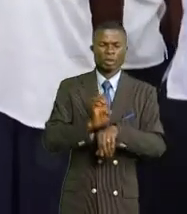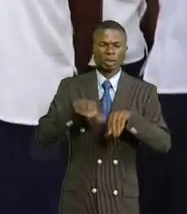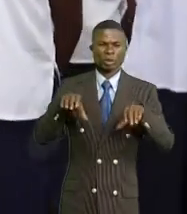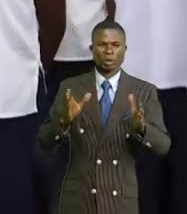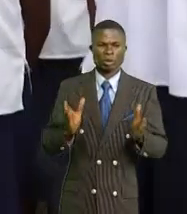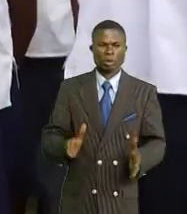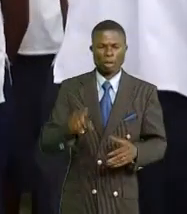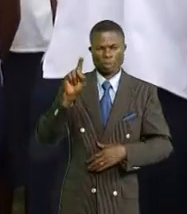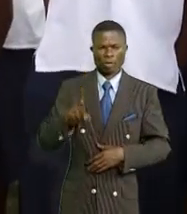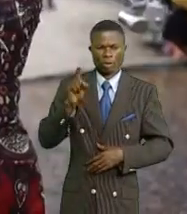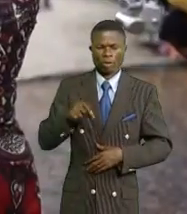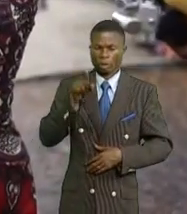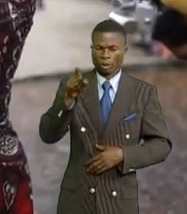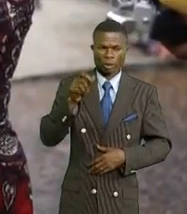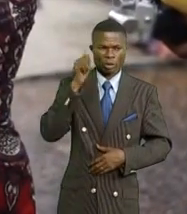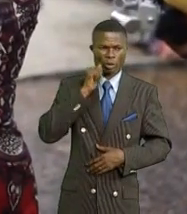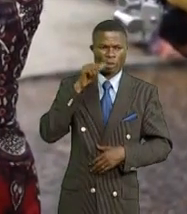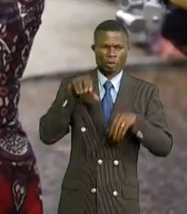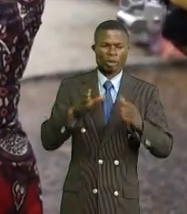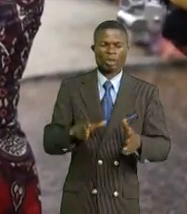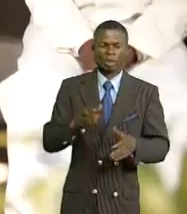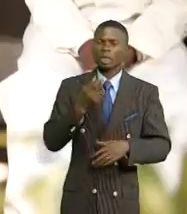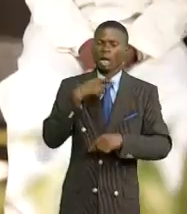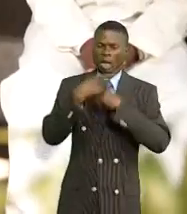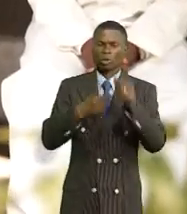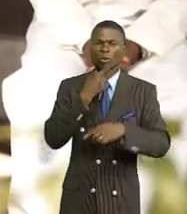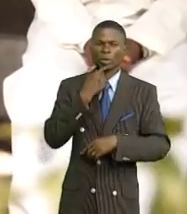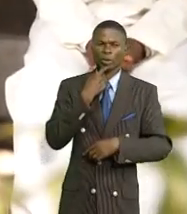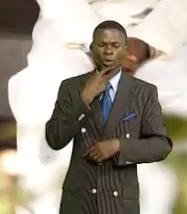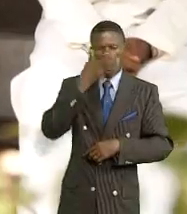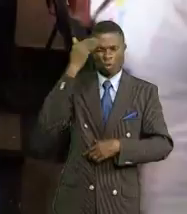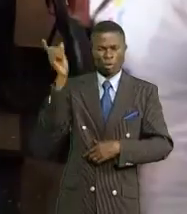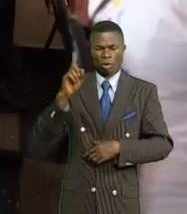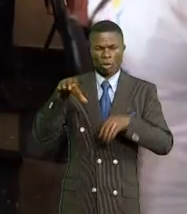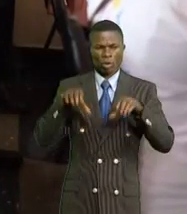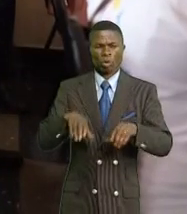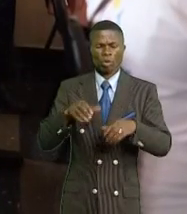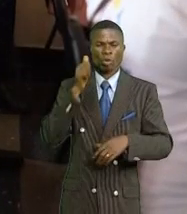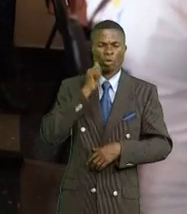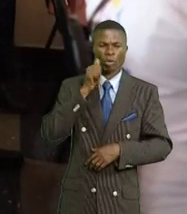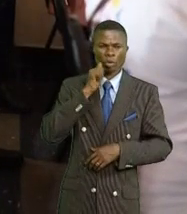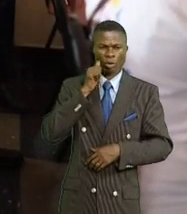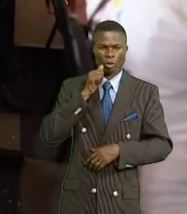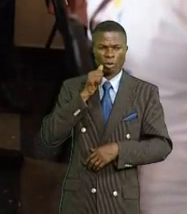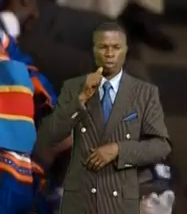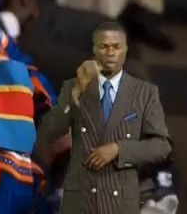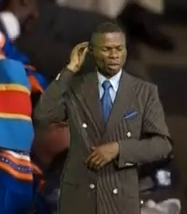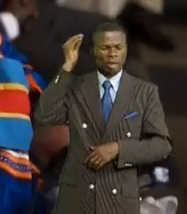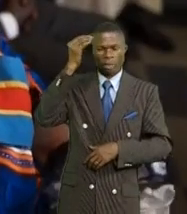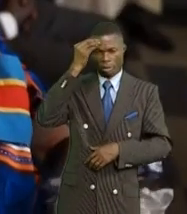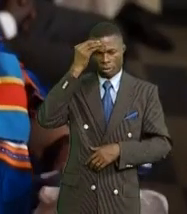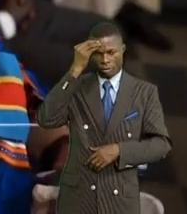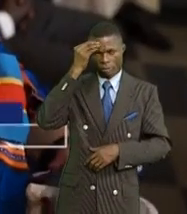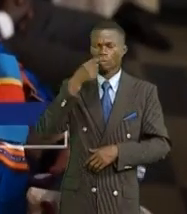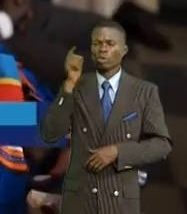a besoin de toi. Faire partie de l'histoire et ne pas être oublié, Congo féminin, au-delà de la reconnaissance,